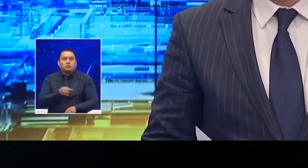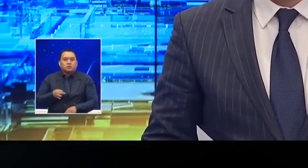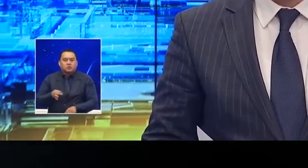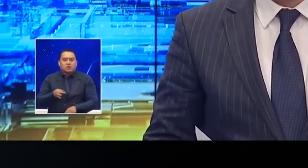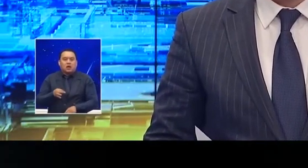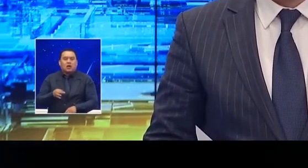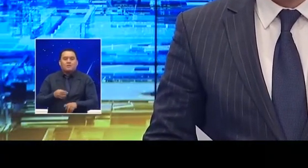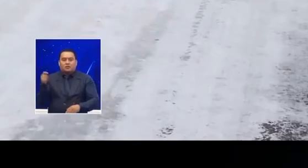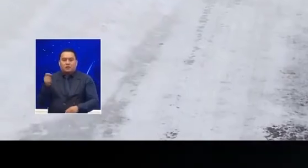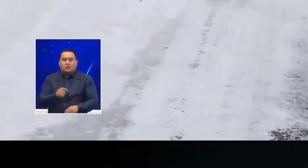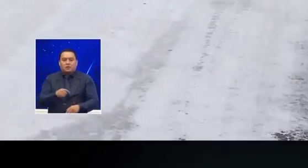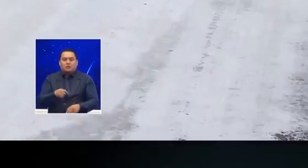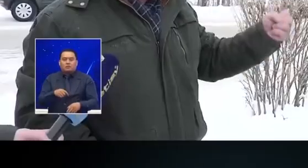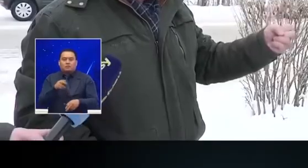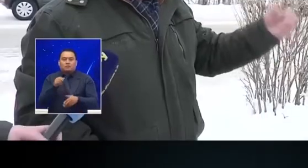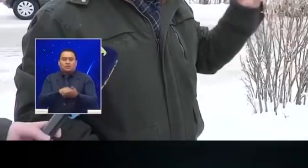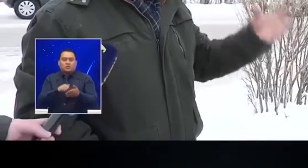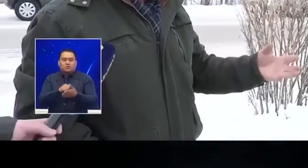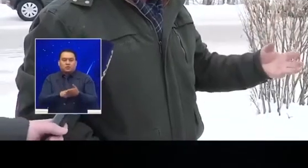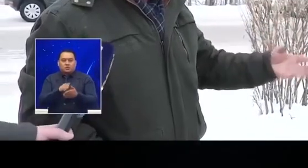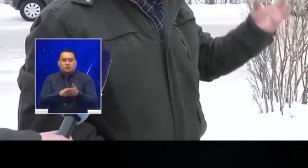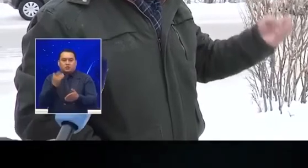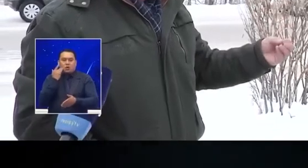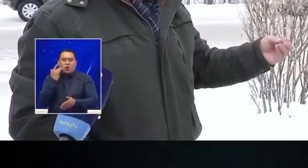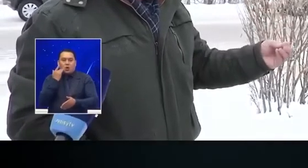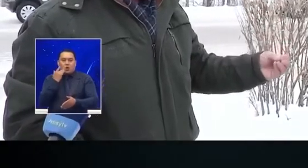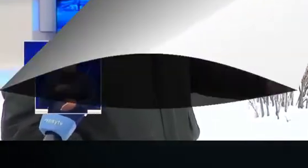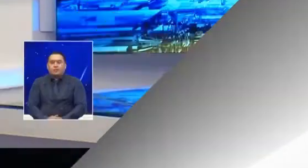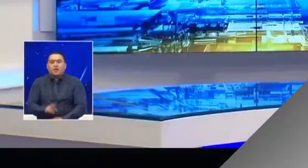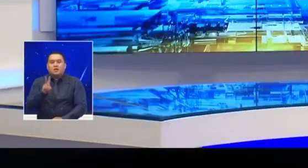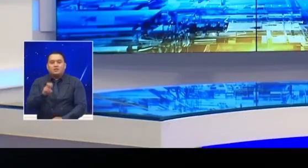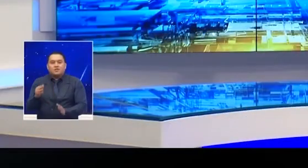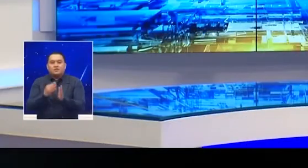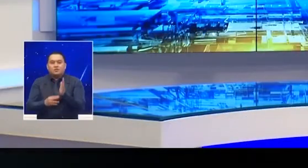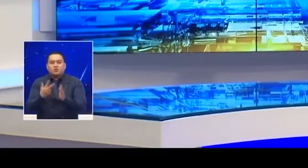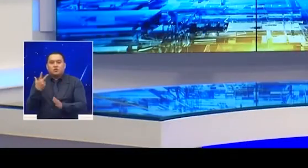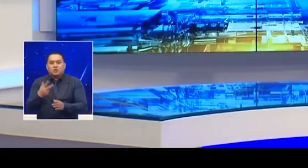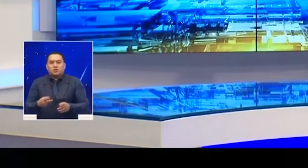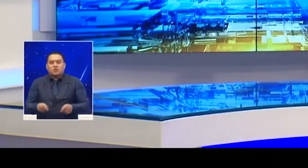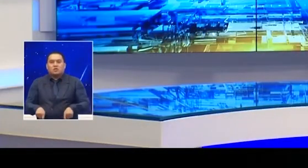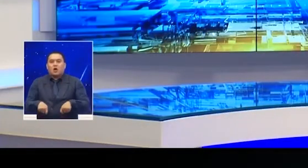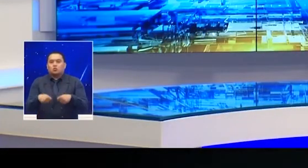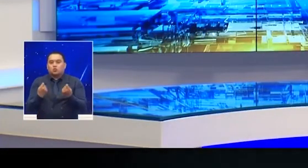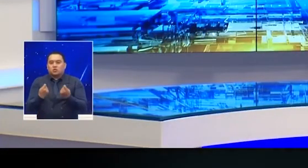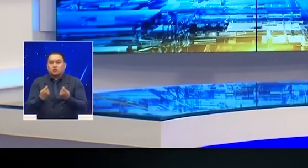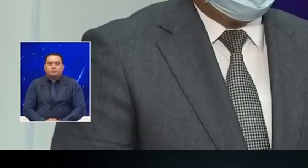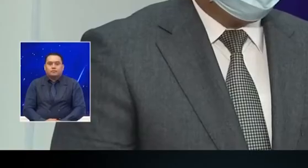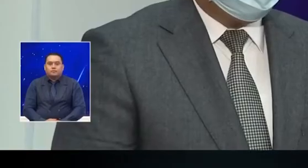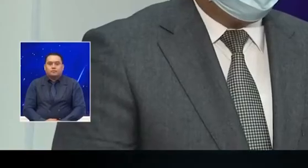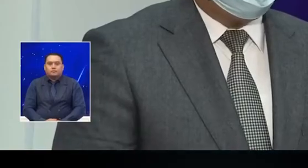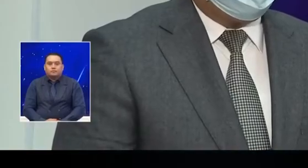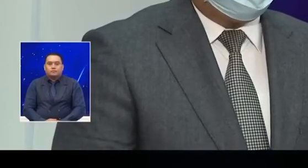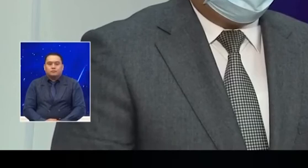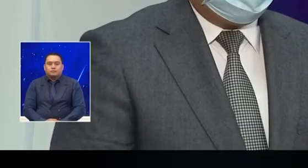күреш жолының Талдықорған айтып өздеріне шаң жуытпады. Инертті материалдарды 93 уголовных правонарушения зарегистрировали.